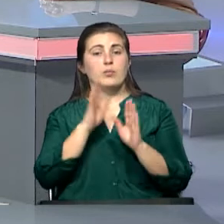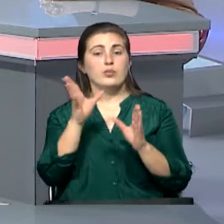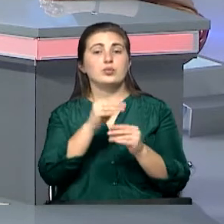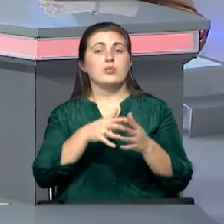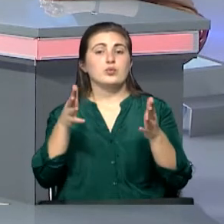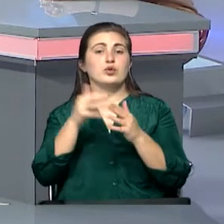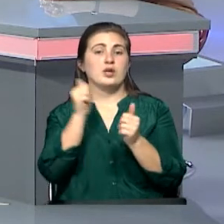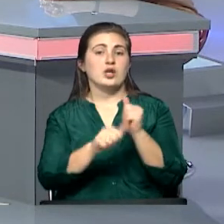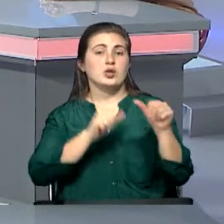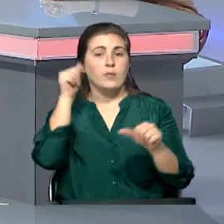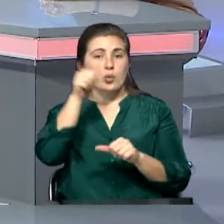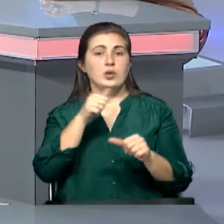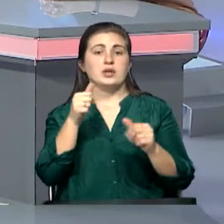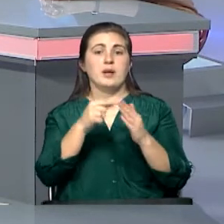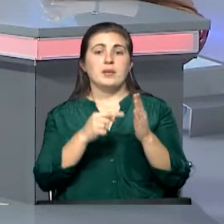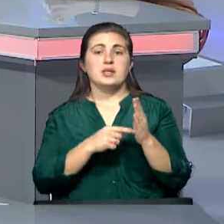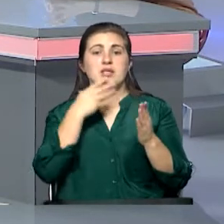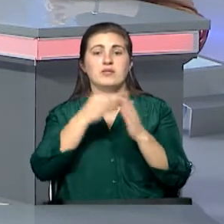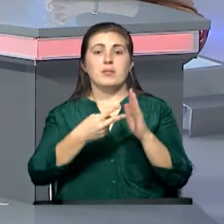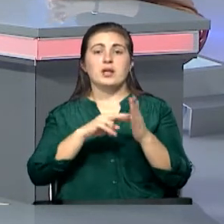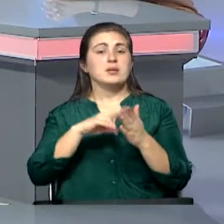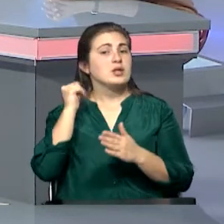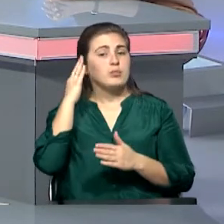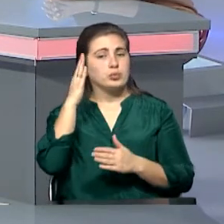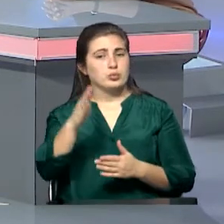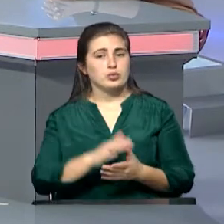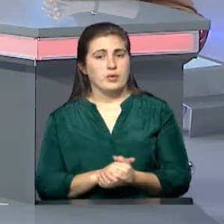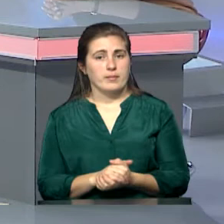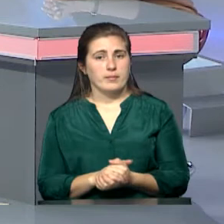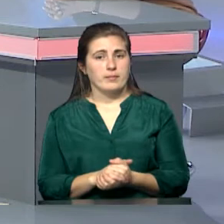и больше с каждым годом. Поделитесь своими планами на будущее.